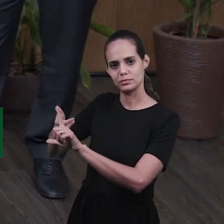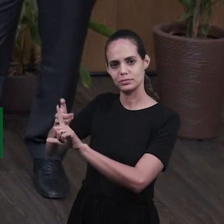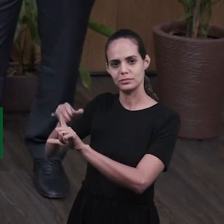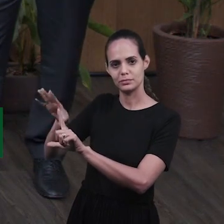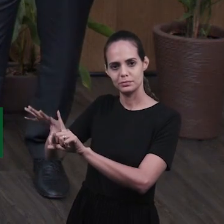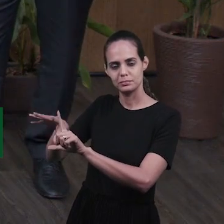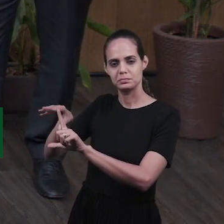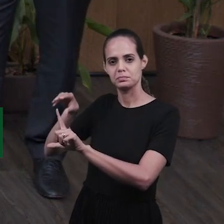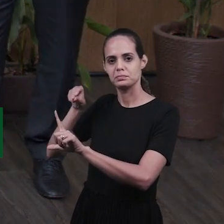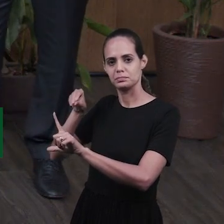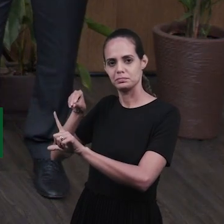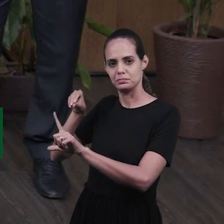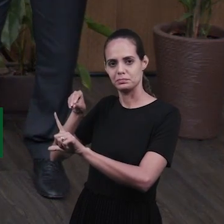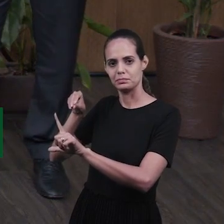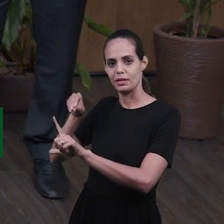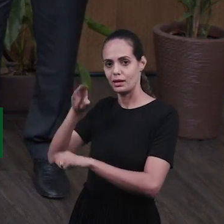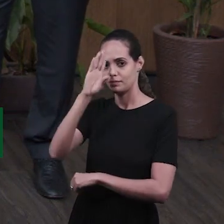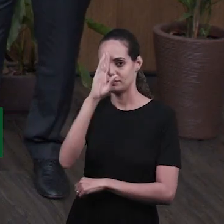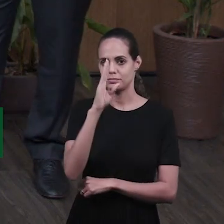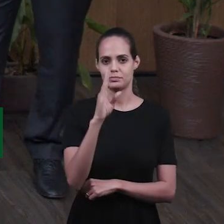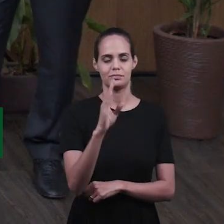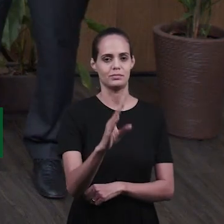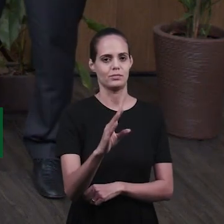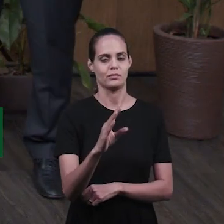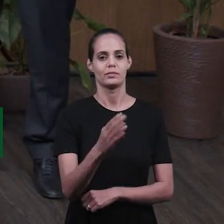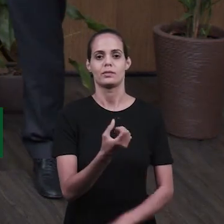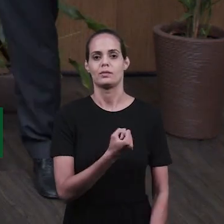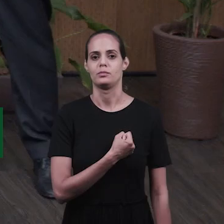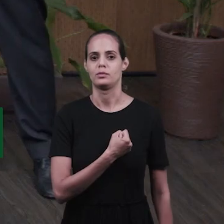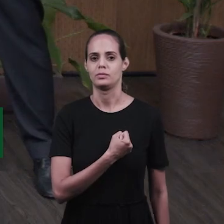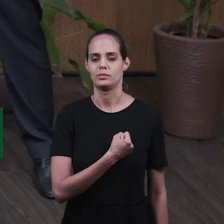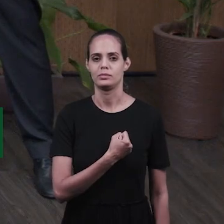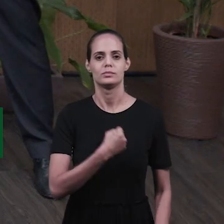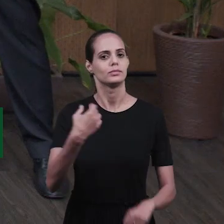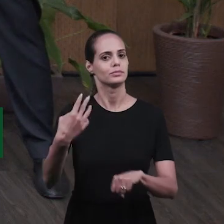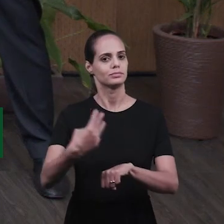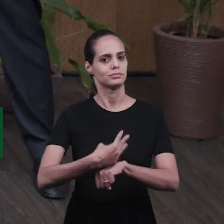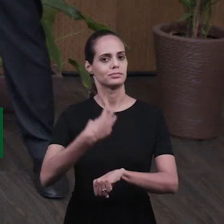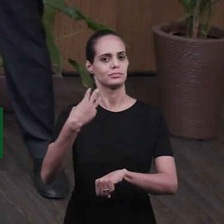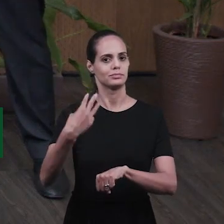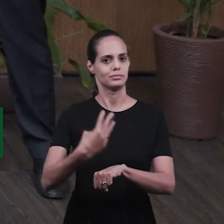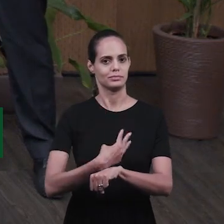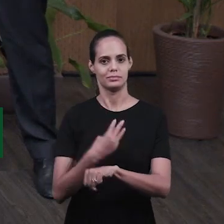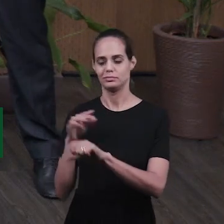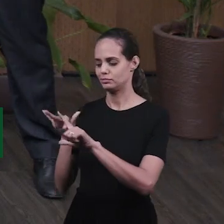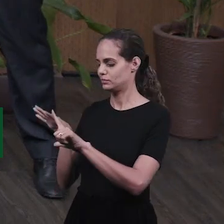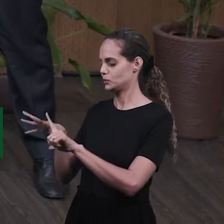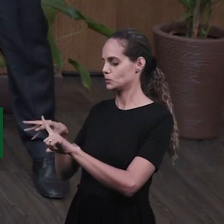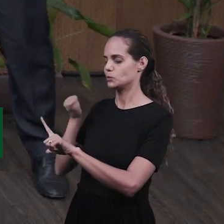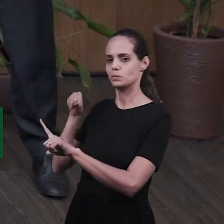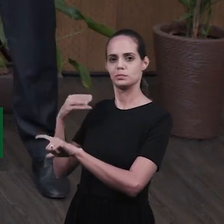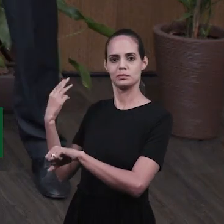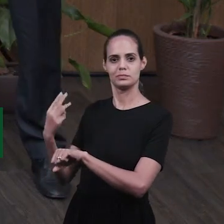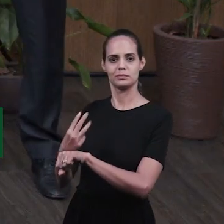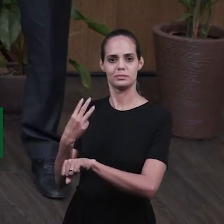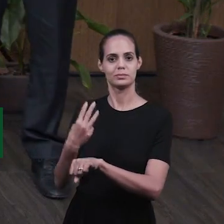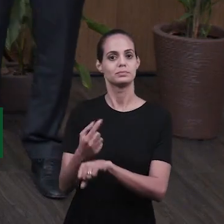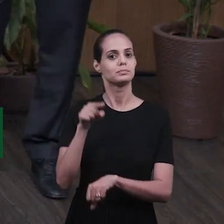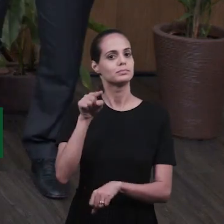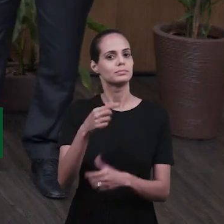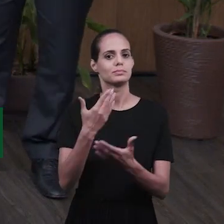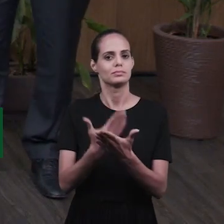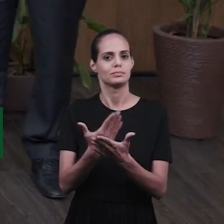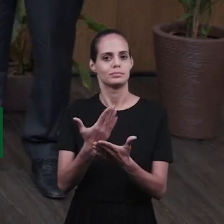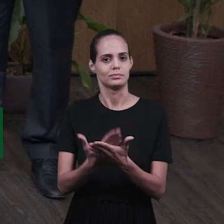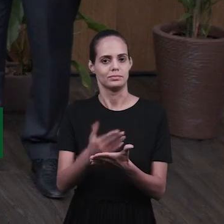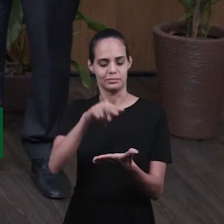code. Vous allez être redirigé vers un numéro WhatsApp. Et ainsi, vous pouvez étudier, lire la